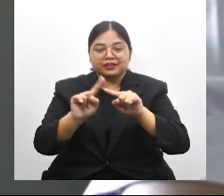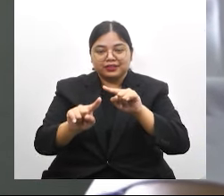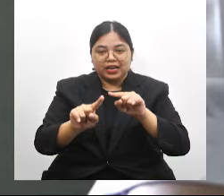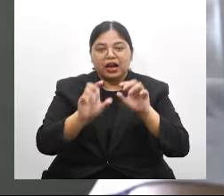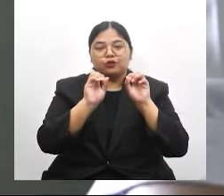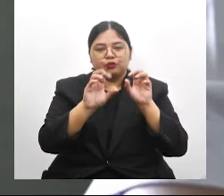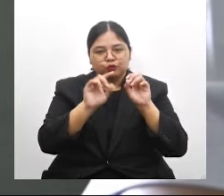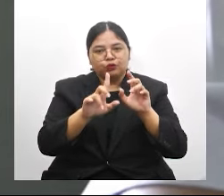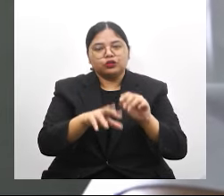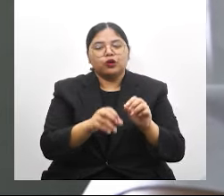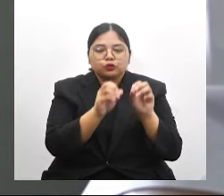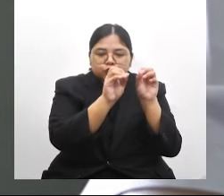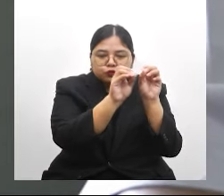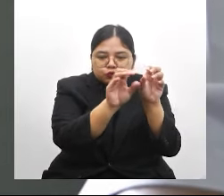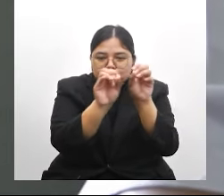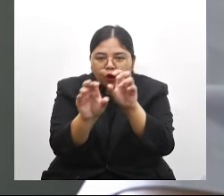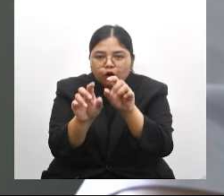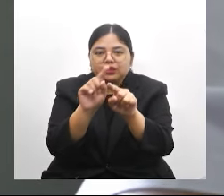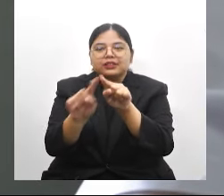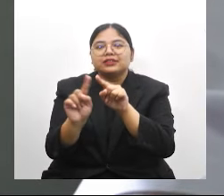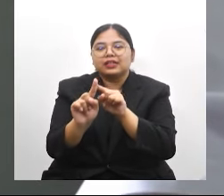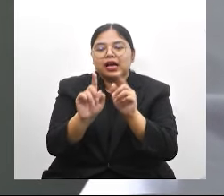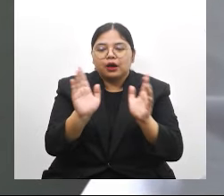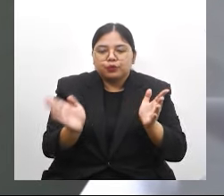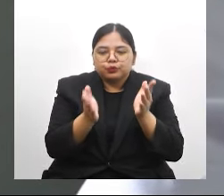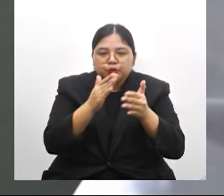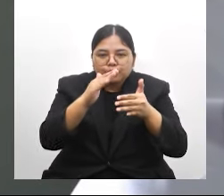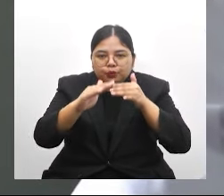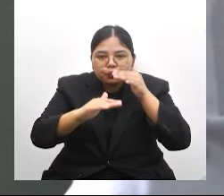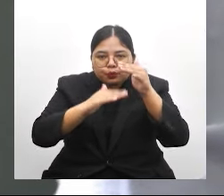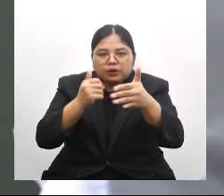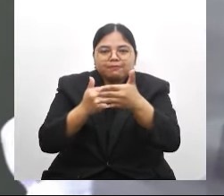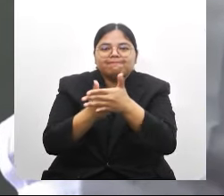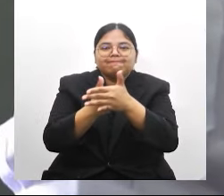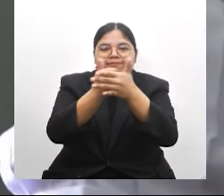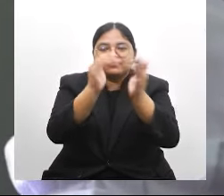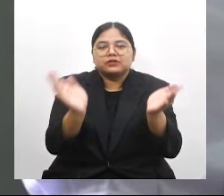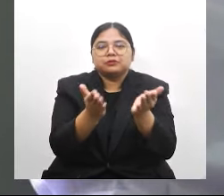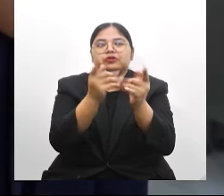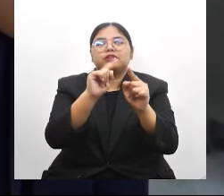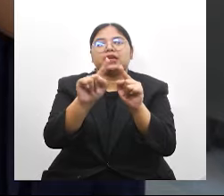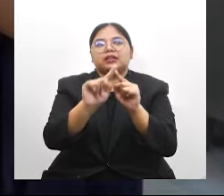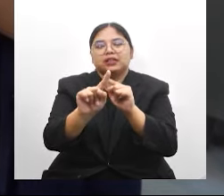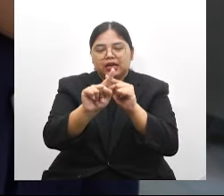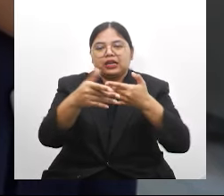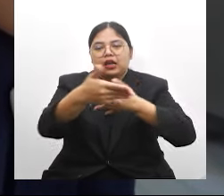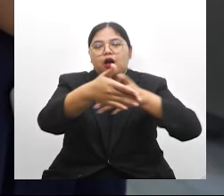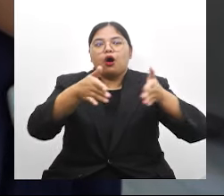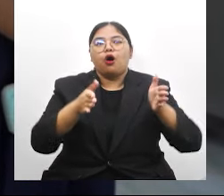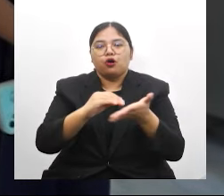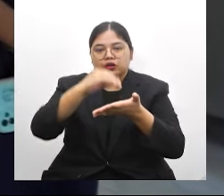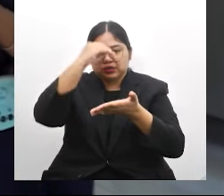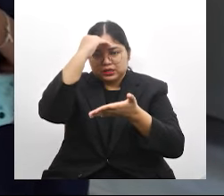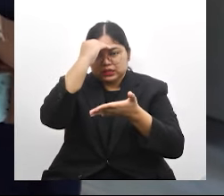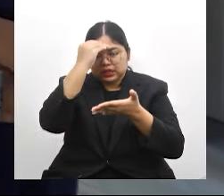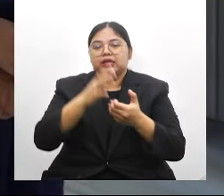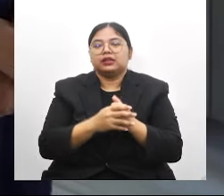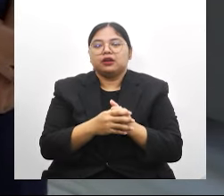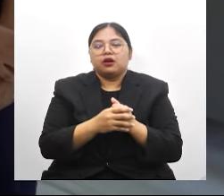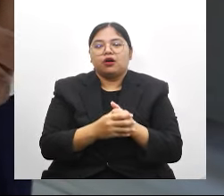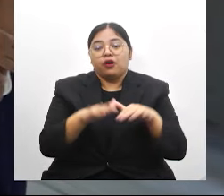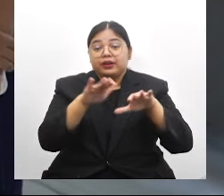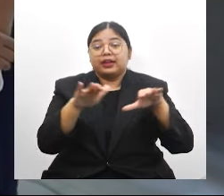นวัตกรรมในการเ่อขับเคลื่อนการจัดการเรียนรู้แบบ Active Learningในห้องเรียนนะคะแล้วก็ส่งให้นักเรียนเนี่ยสามารถจะเป็น